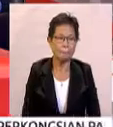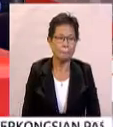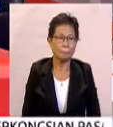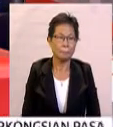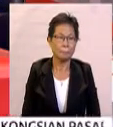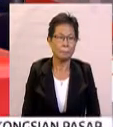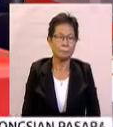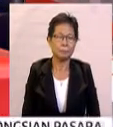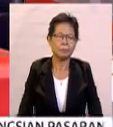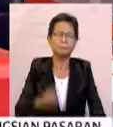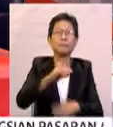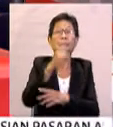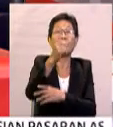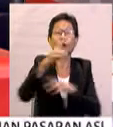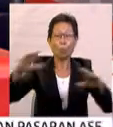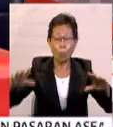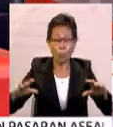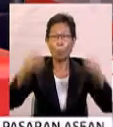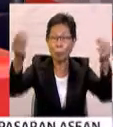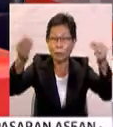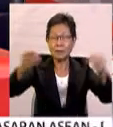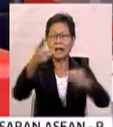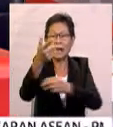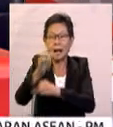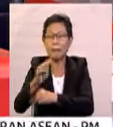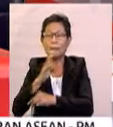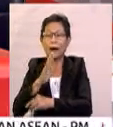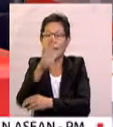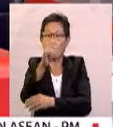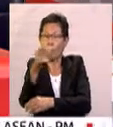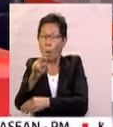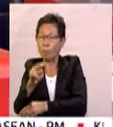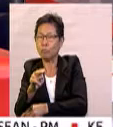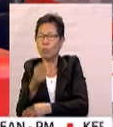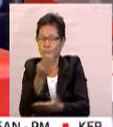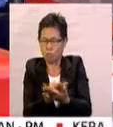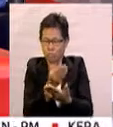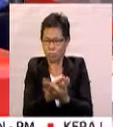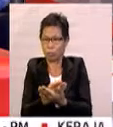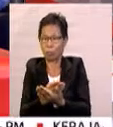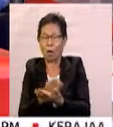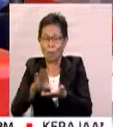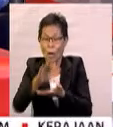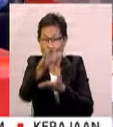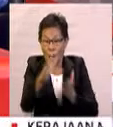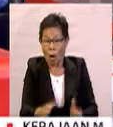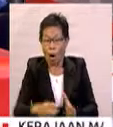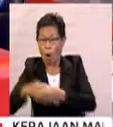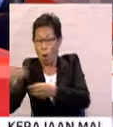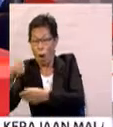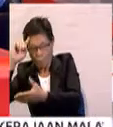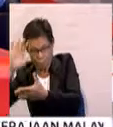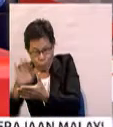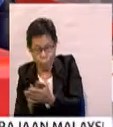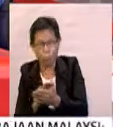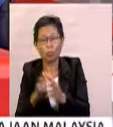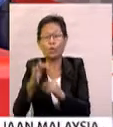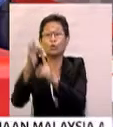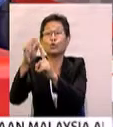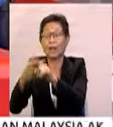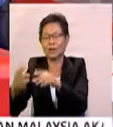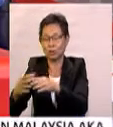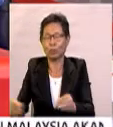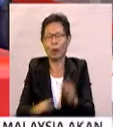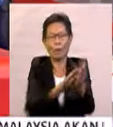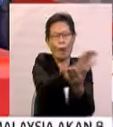sementara itu dalam satu Majlis Lim Guan Eng berkata Bond itu membuktikan keyakinan para pelabur luar khususnya pelabur dari jepun kepada